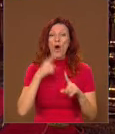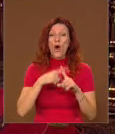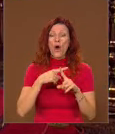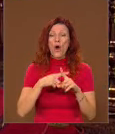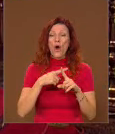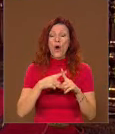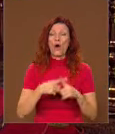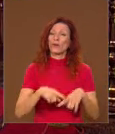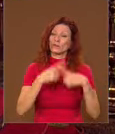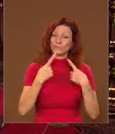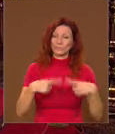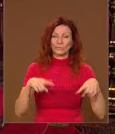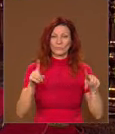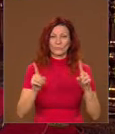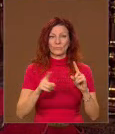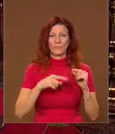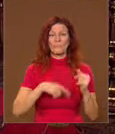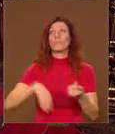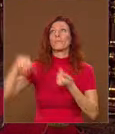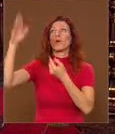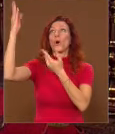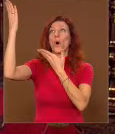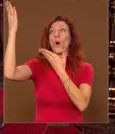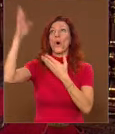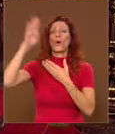в изпълнение от църковния хор.